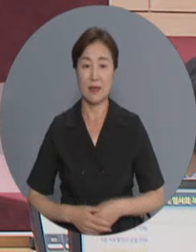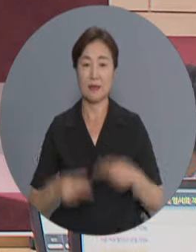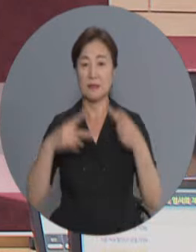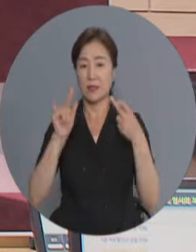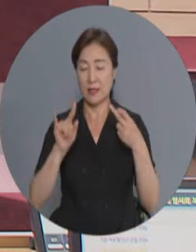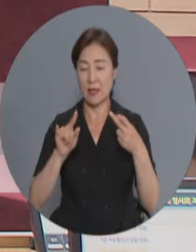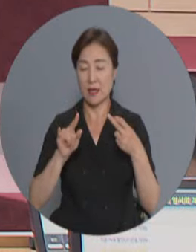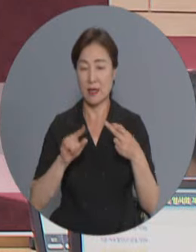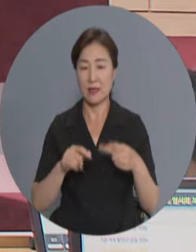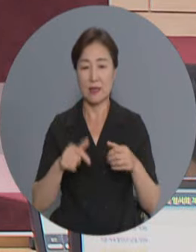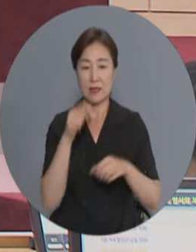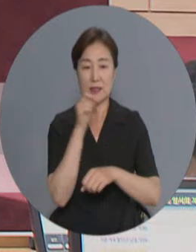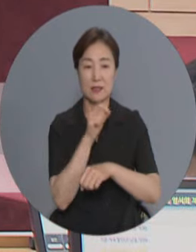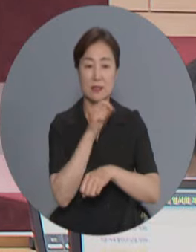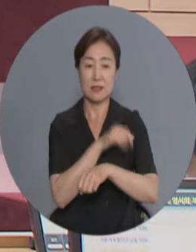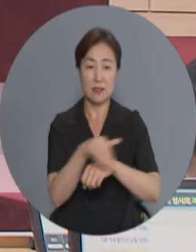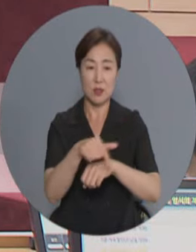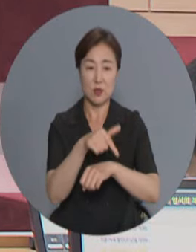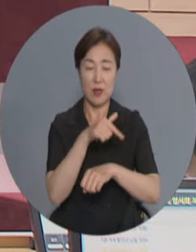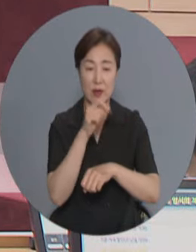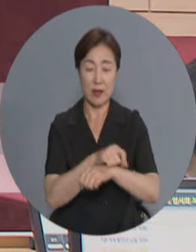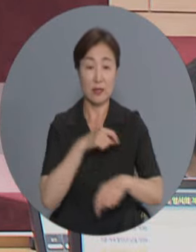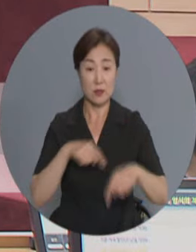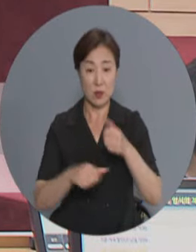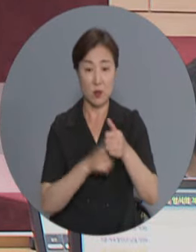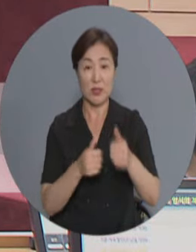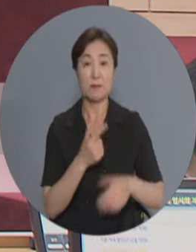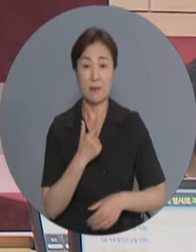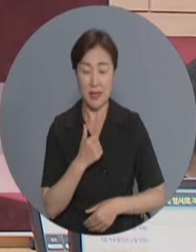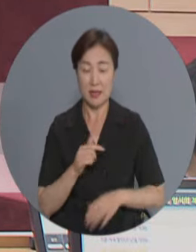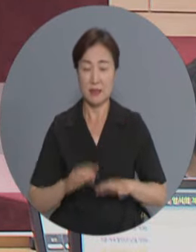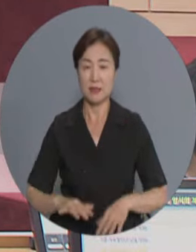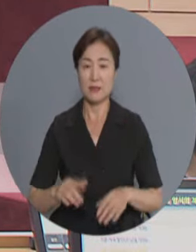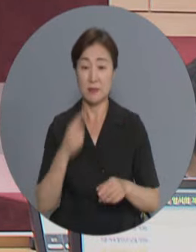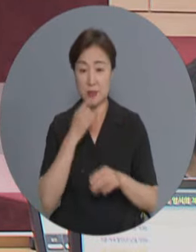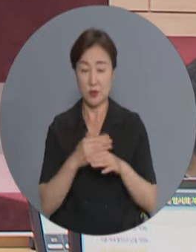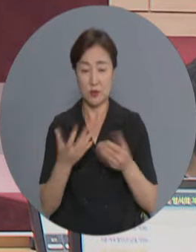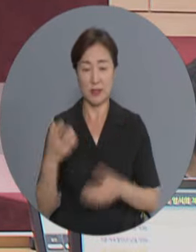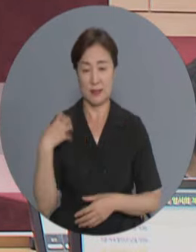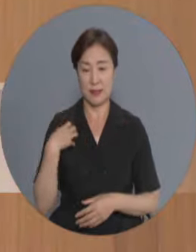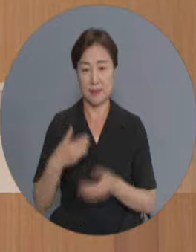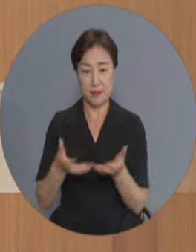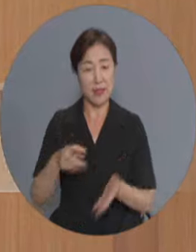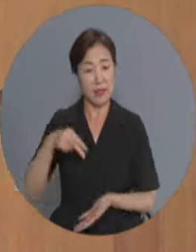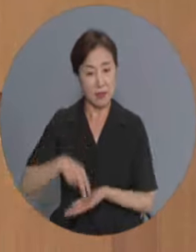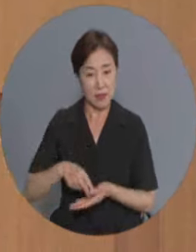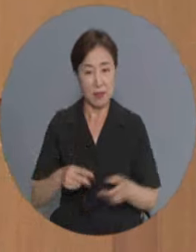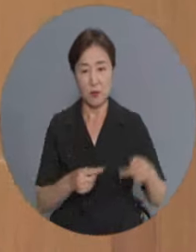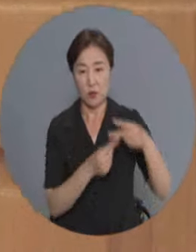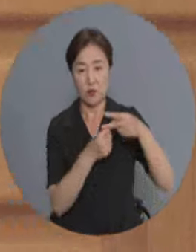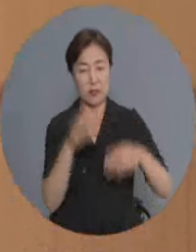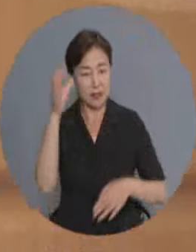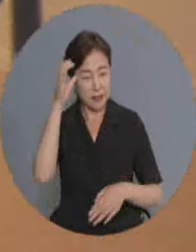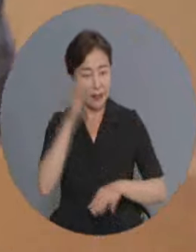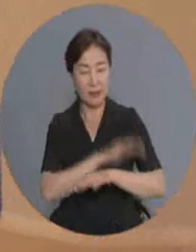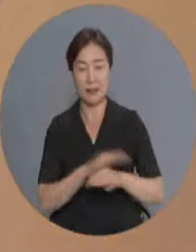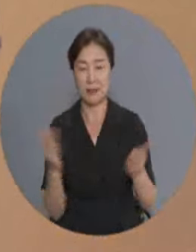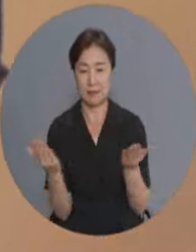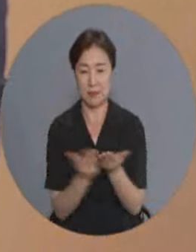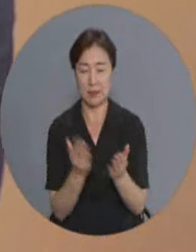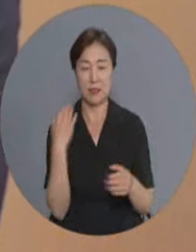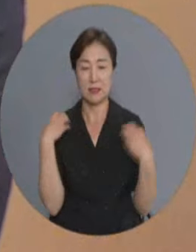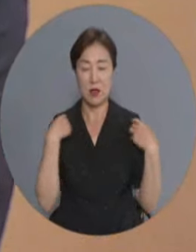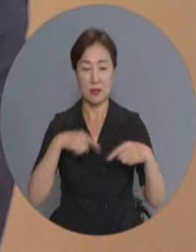전반기 기획행정위원장을 지낸 신 의원은 민주당이 책임 정당으로서 도민들의 기대에 부응하는 정치를